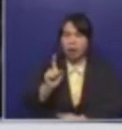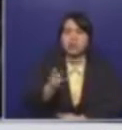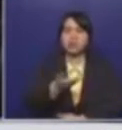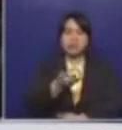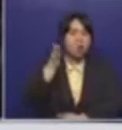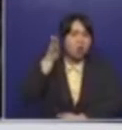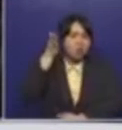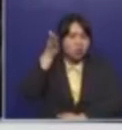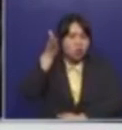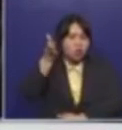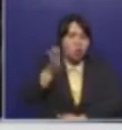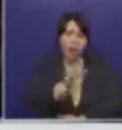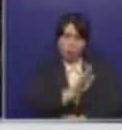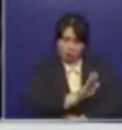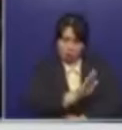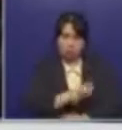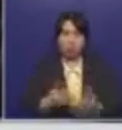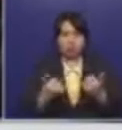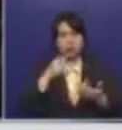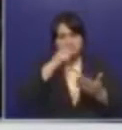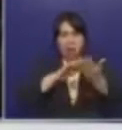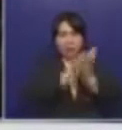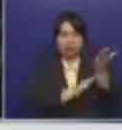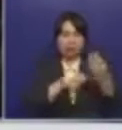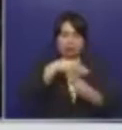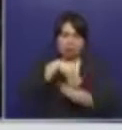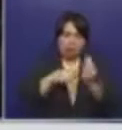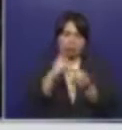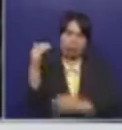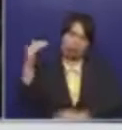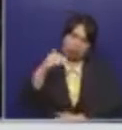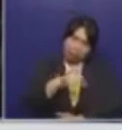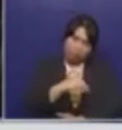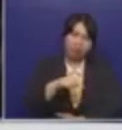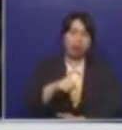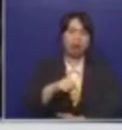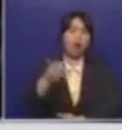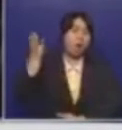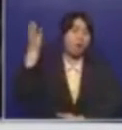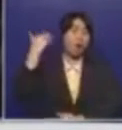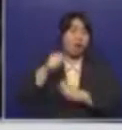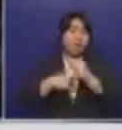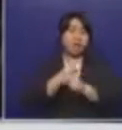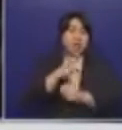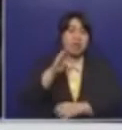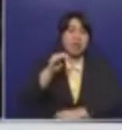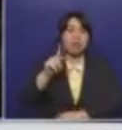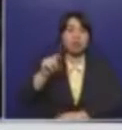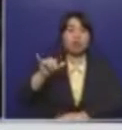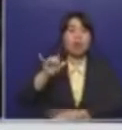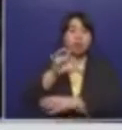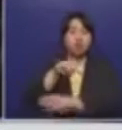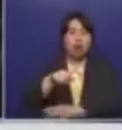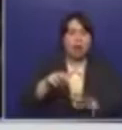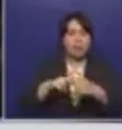าประเทศไทยกำลังเข้าสู่วิกฤตเศรษฐกิจอย่างยิ่งใหญ่ร้ายแรงยิ่งกว่ายุคต้มยำกุ้งที่ผ่านมาจะส่งผลให้ประ